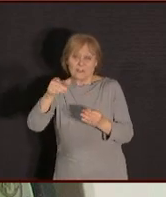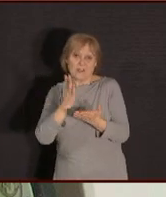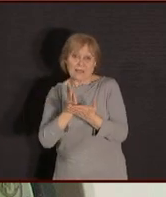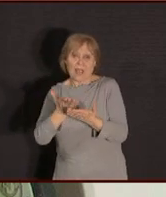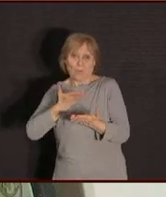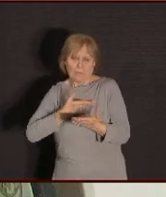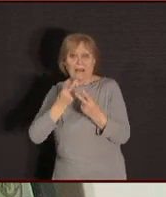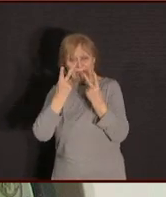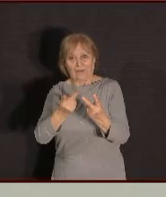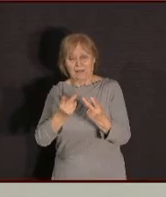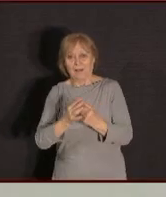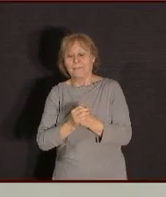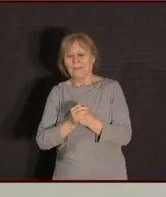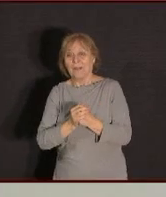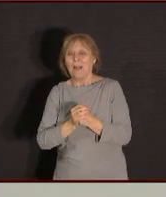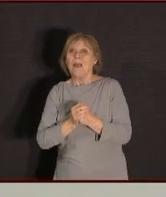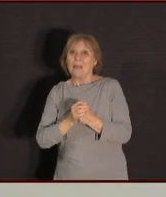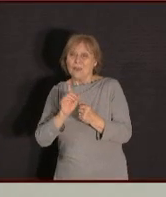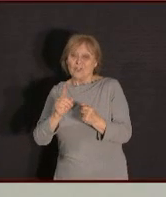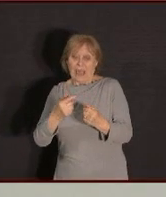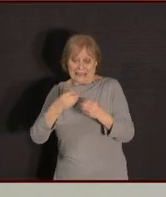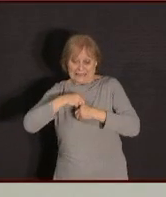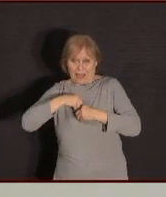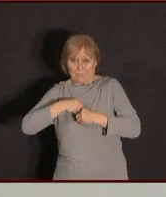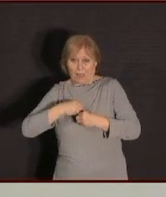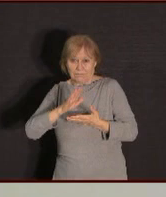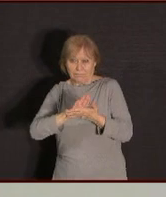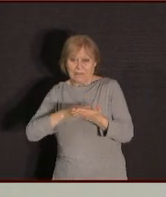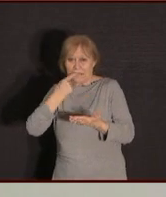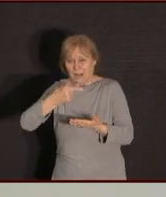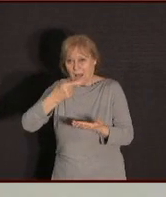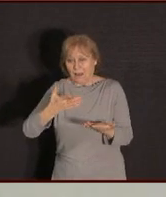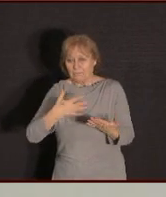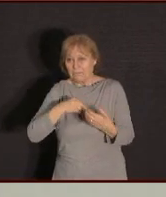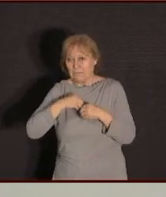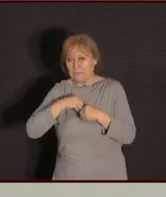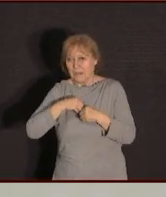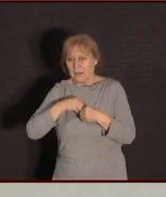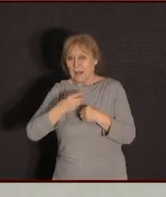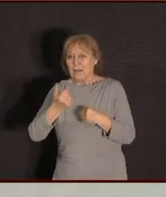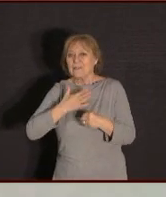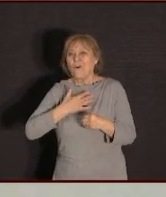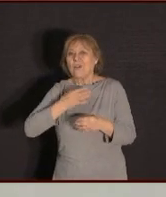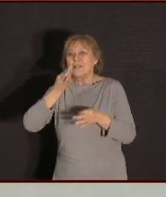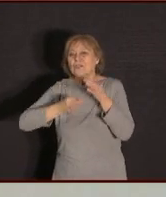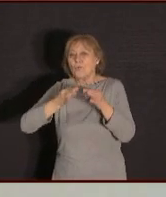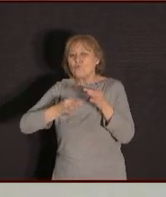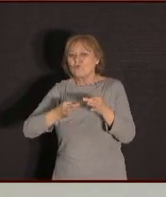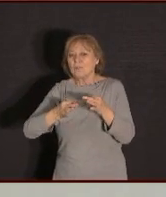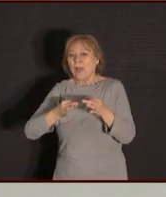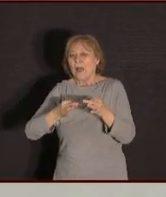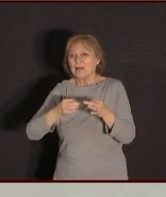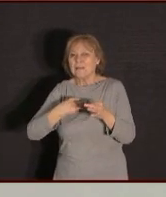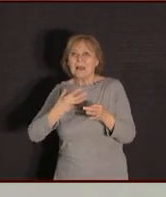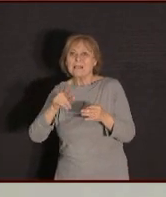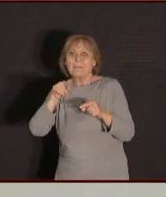Če izhajam čisto iz sebe, se iz svoje izkušnje, no, se nisem tega zavedala, da so med